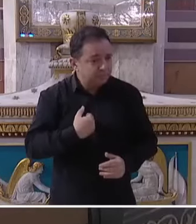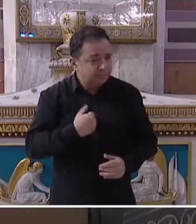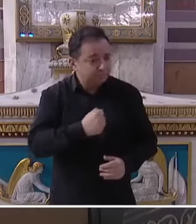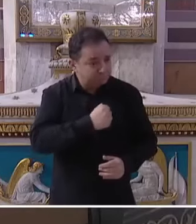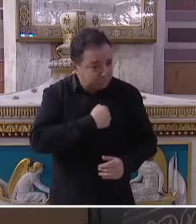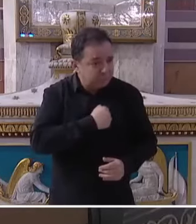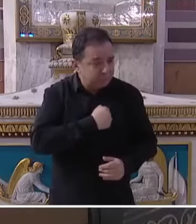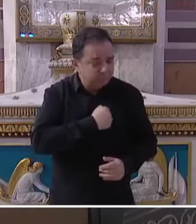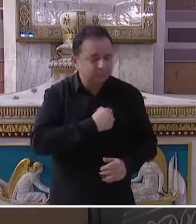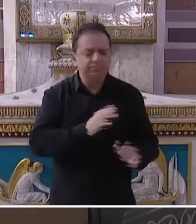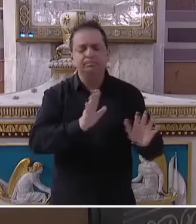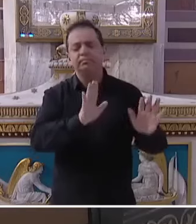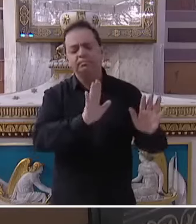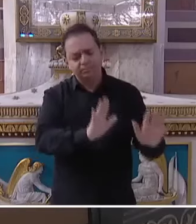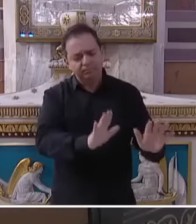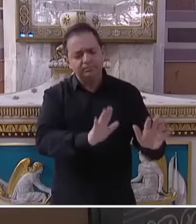πιστεύεις,